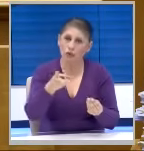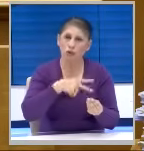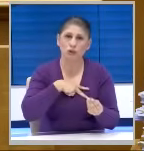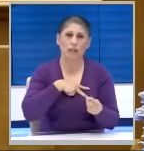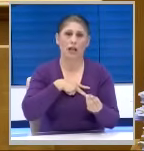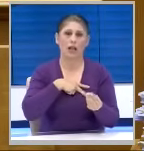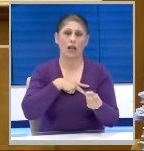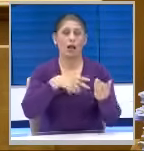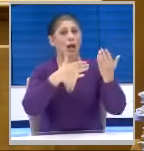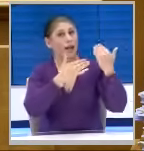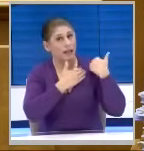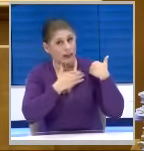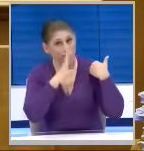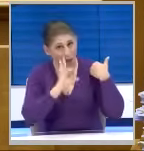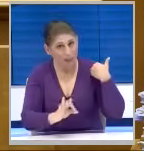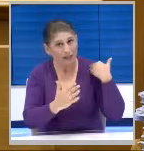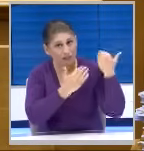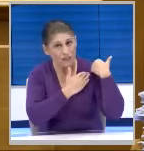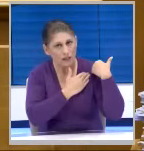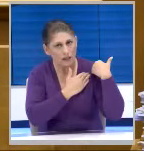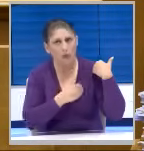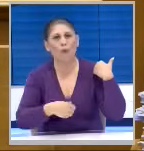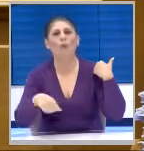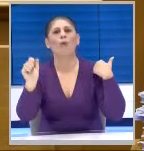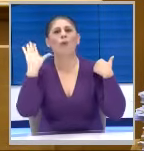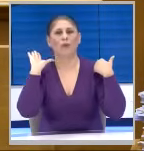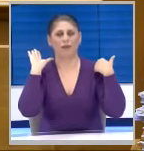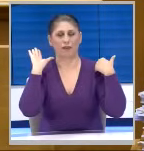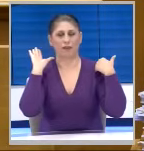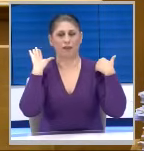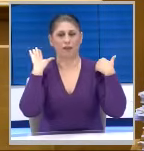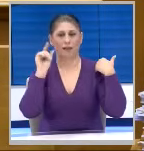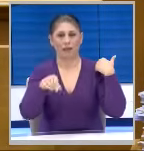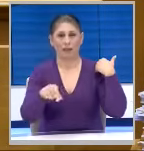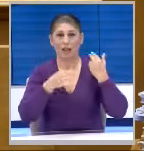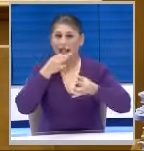ανέλαβε πραγματική ευθύνη όχι